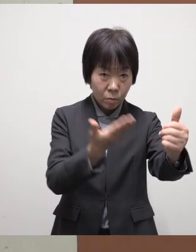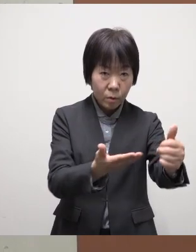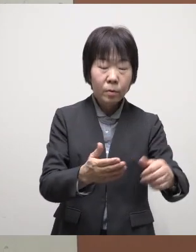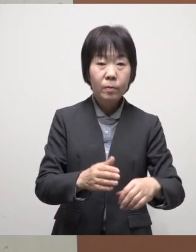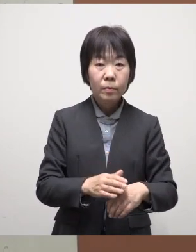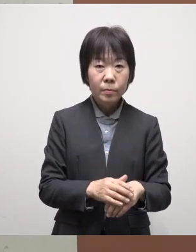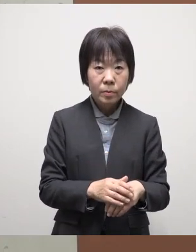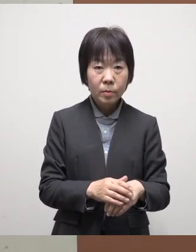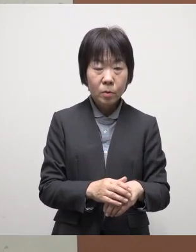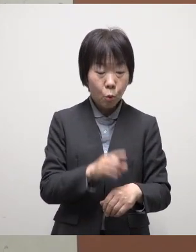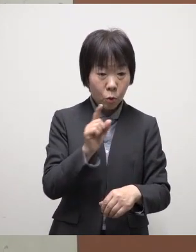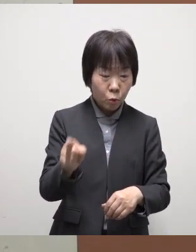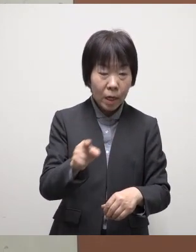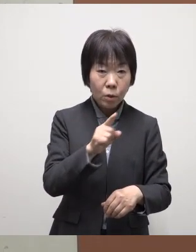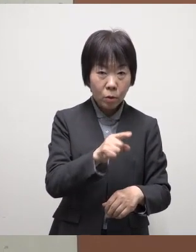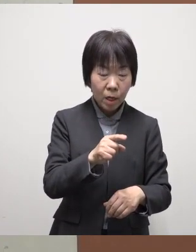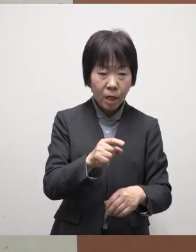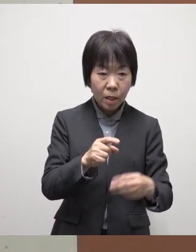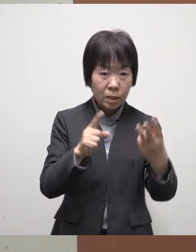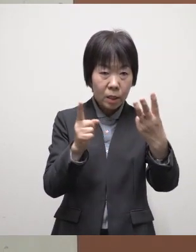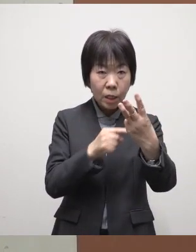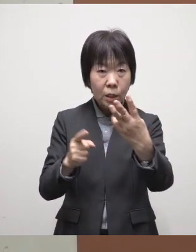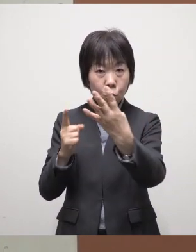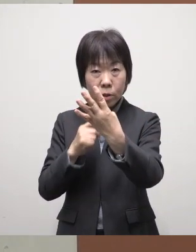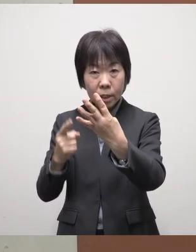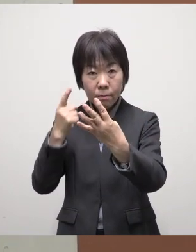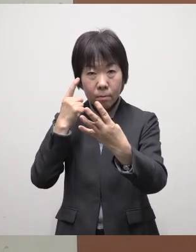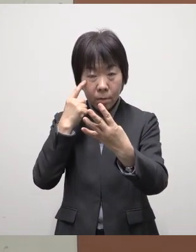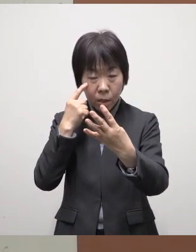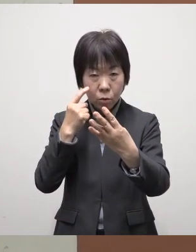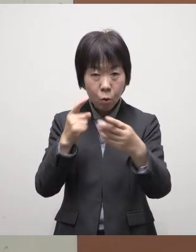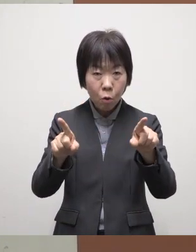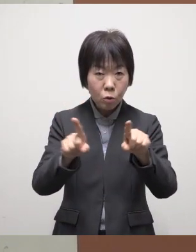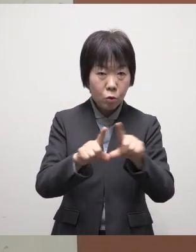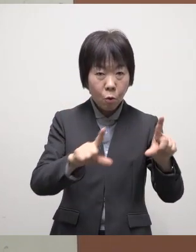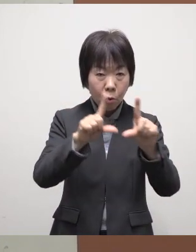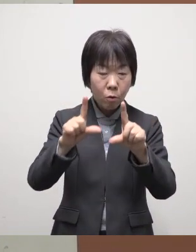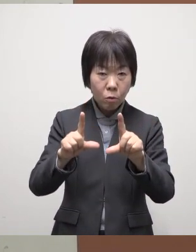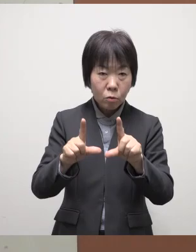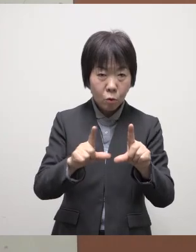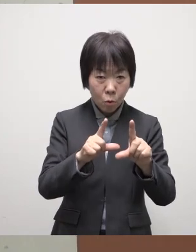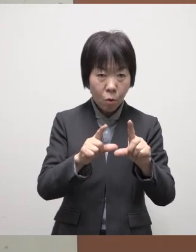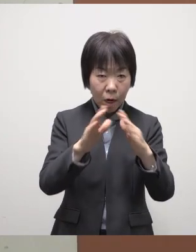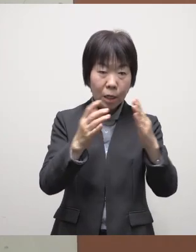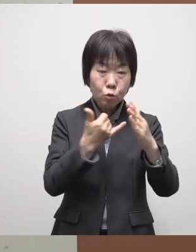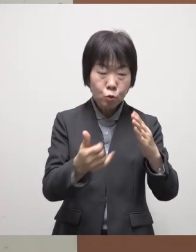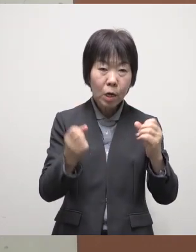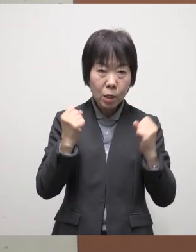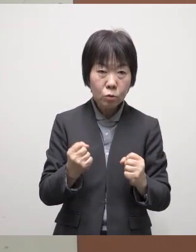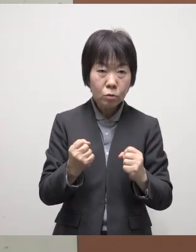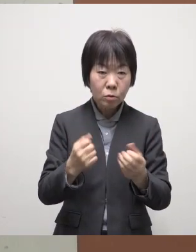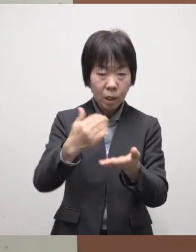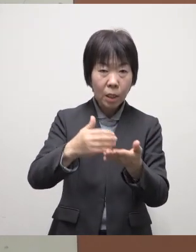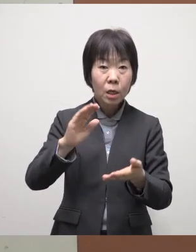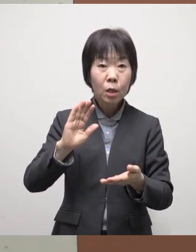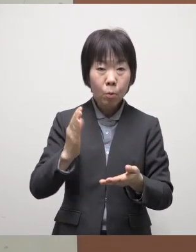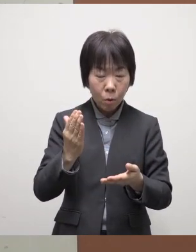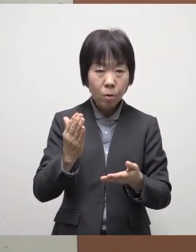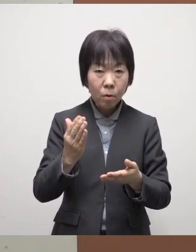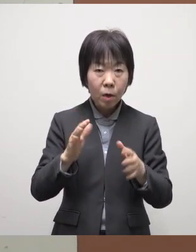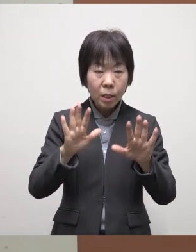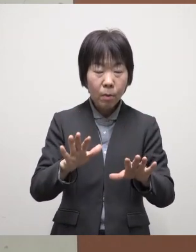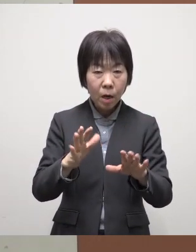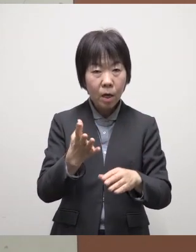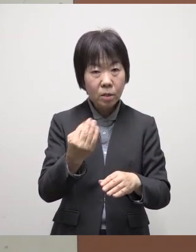新痕跡のですそれぞれ3年目という例目の独当局家族はありということでしたけれどもあのまあそれぞれ今